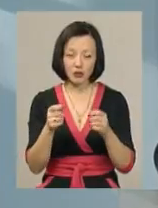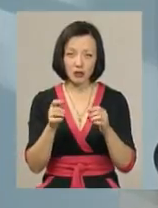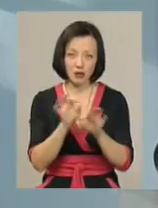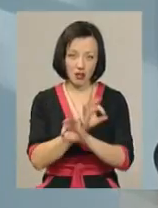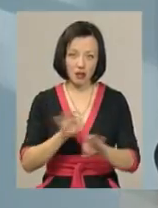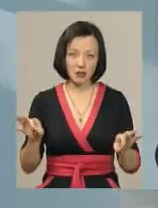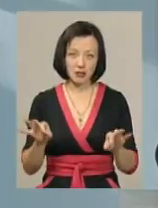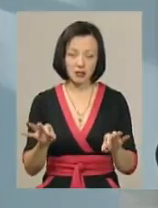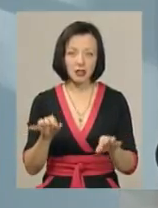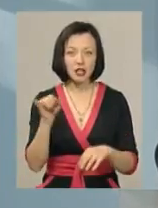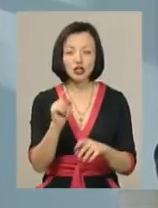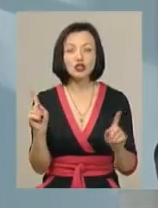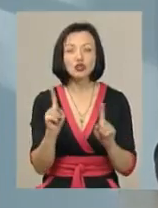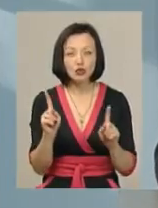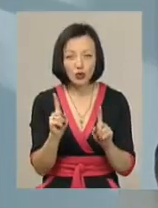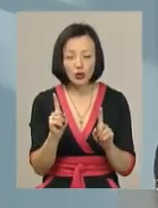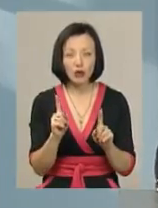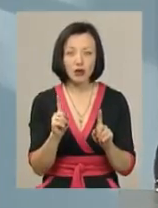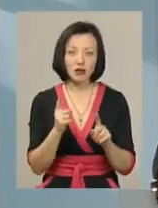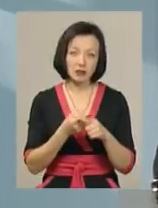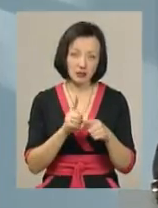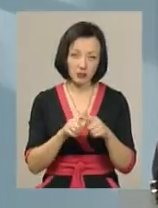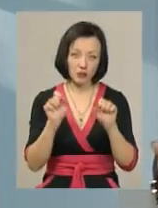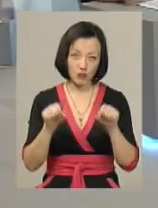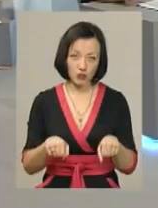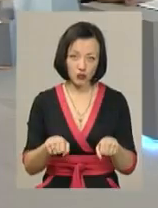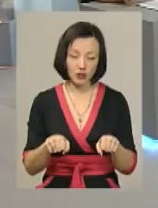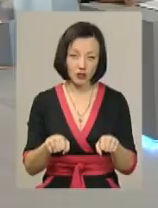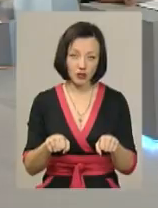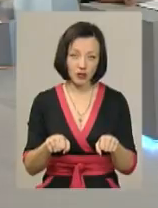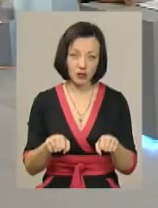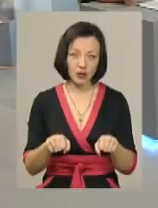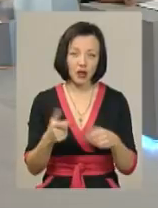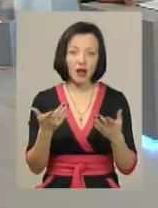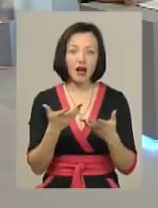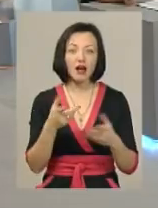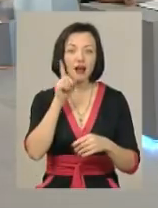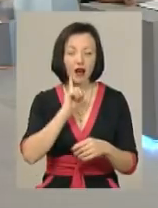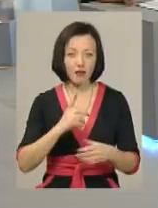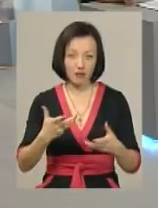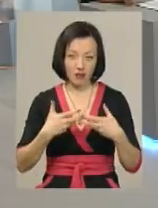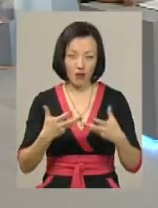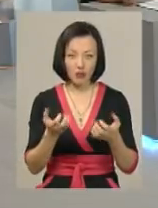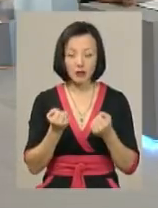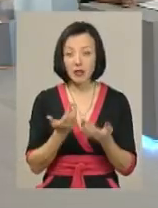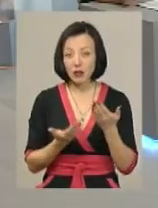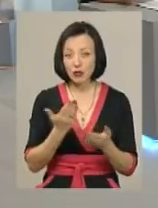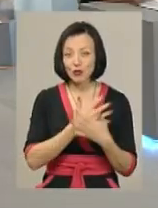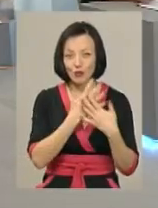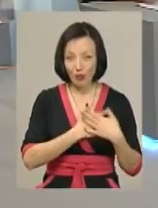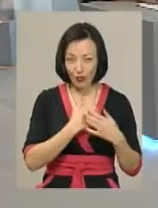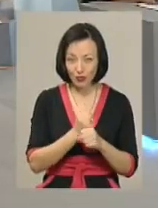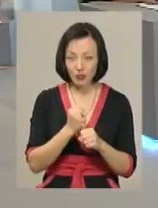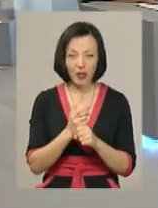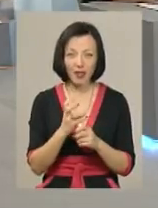класний І що за рахунок цього подарунку можна якби Ну який кайф отримати да І знову ж таки якщо це робиться з любов'ю